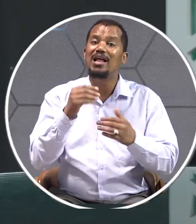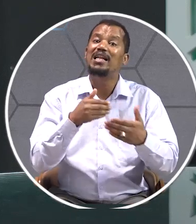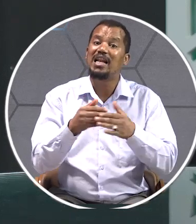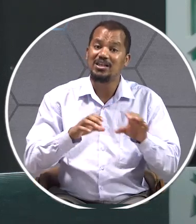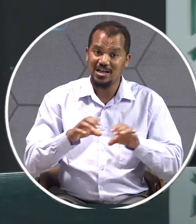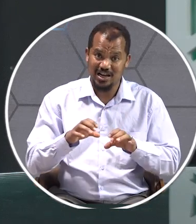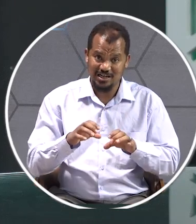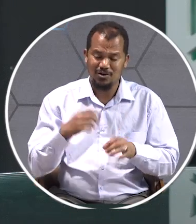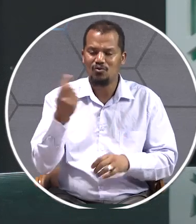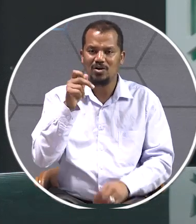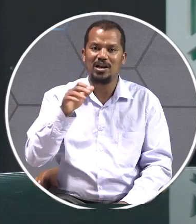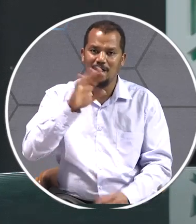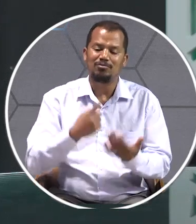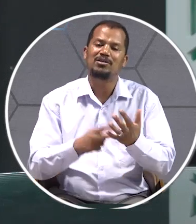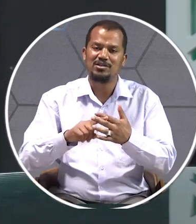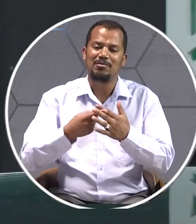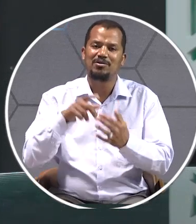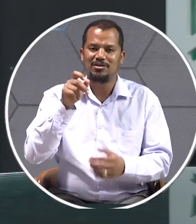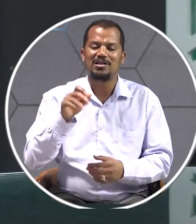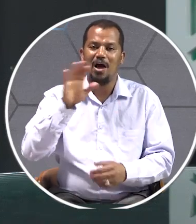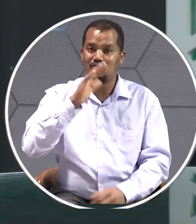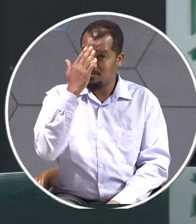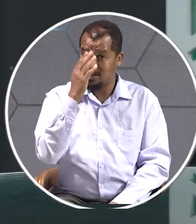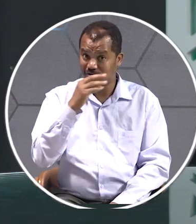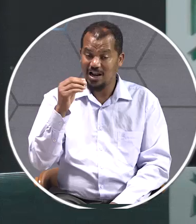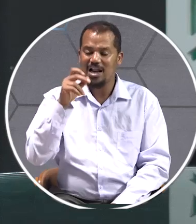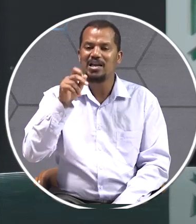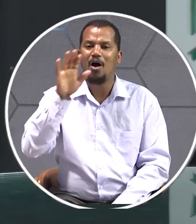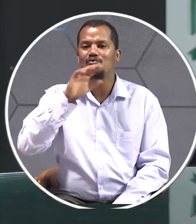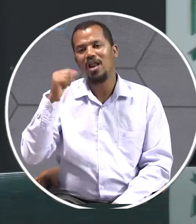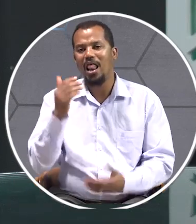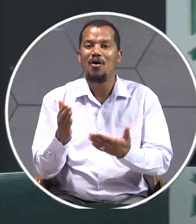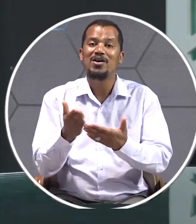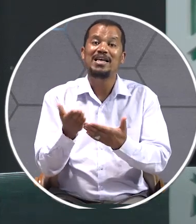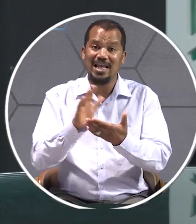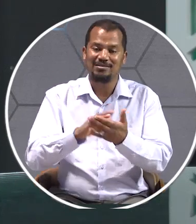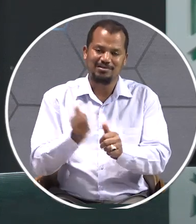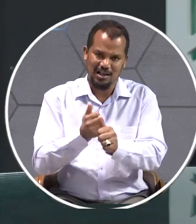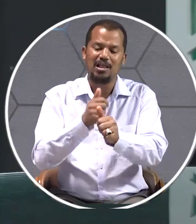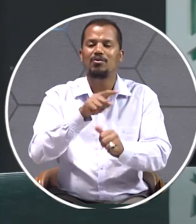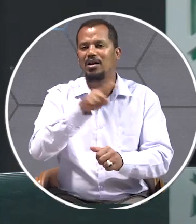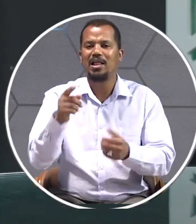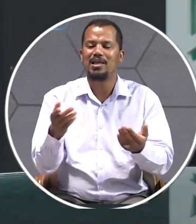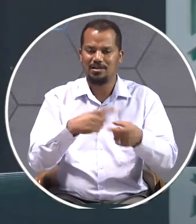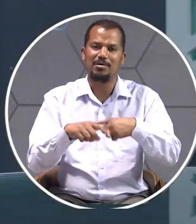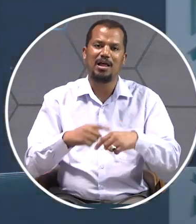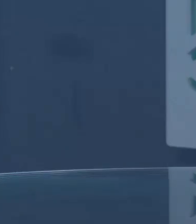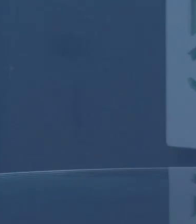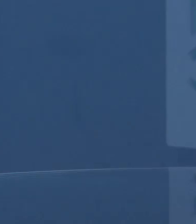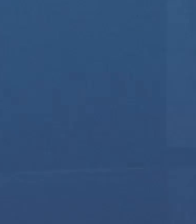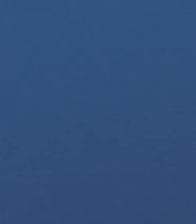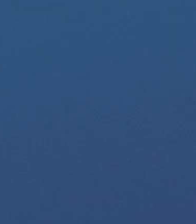ምቹና ተደራሽ እናድርግ። የሁሌ ዳጓችን በዚህ ይጀመር። ዳጉ መስታወትና ዳጉ ሌላው ገጽ ተከታትለው ወደ እናንተ